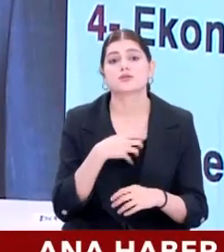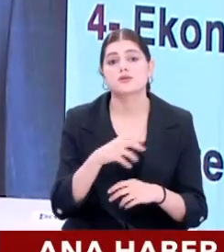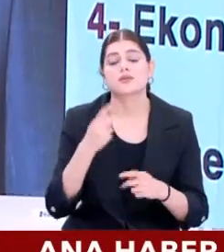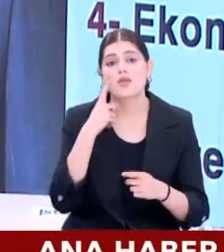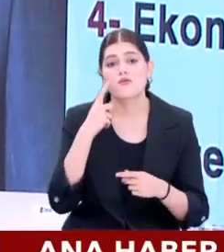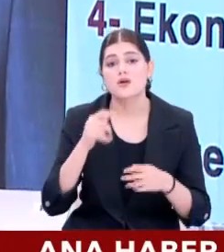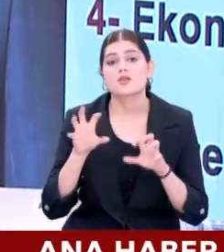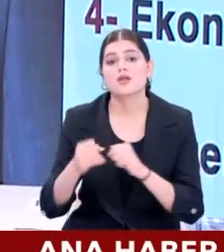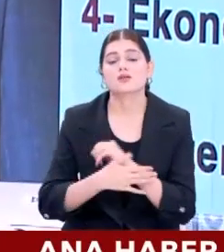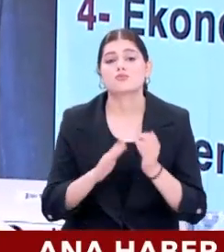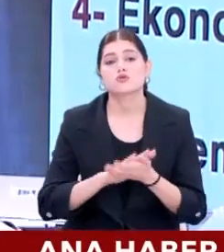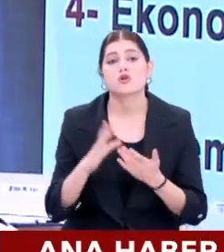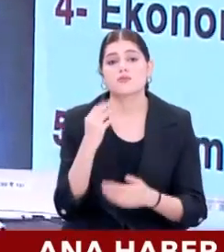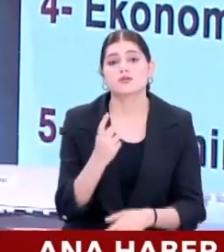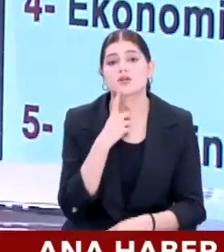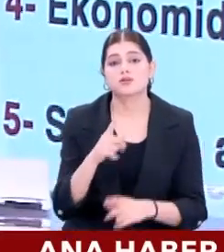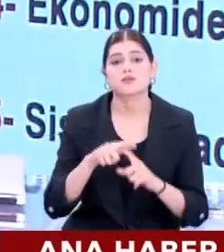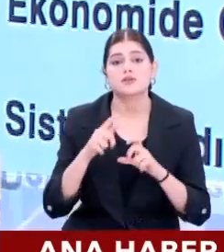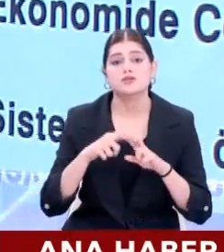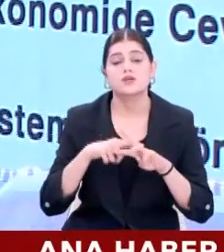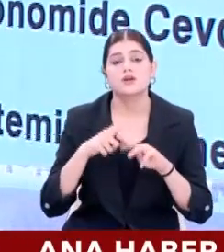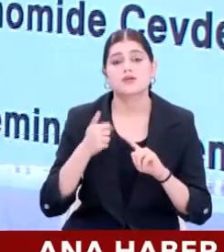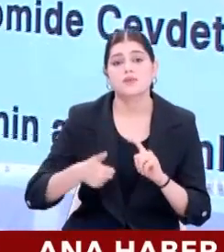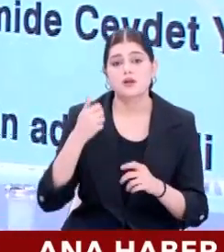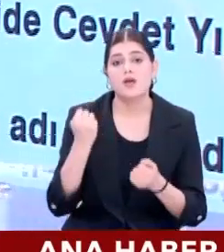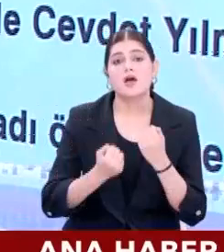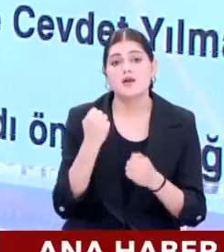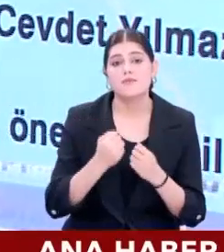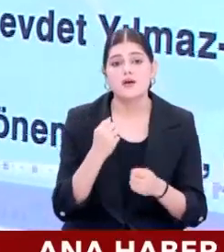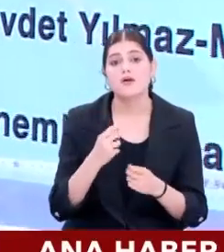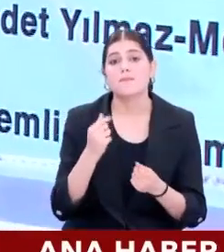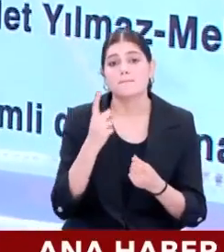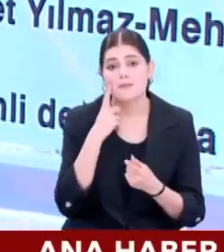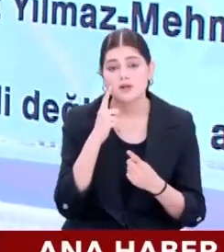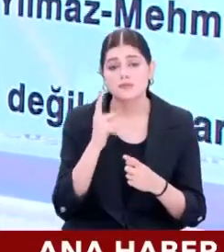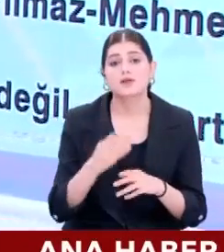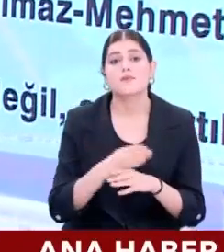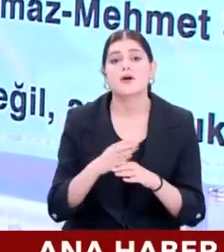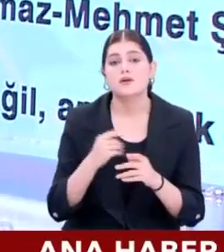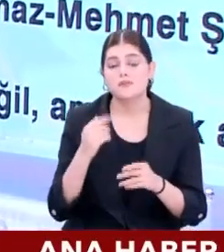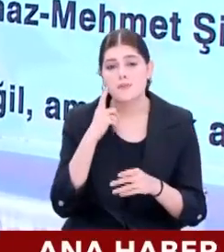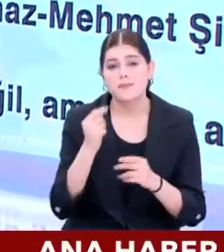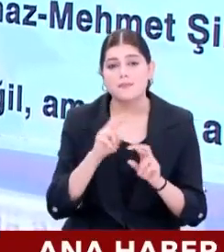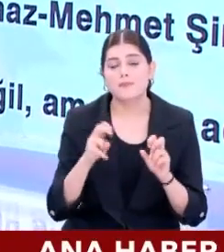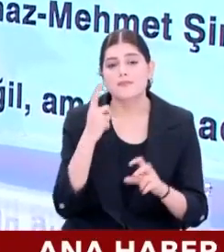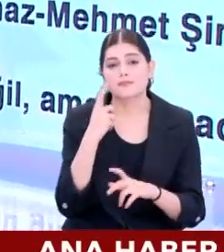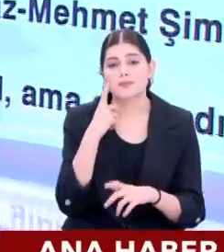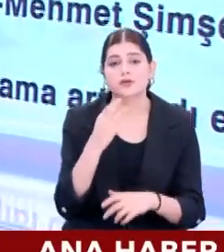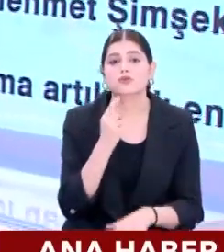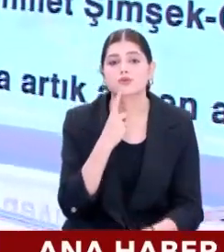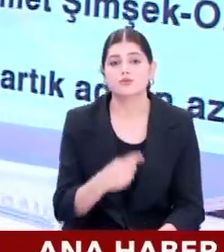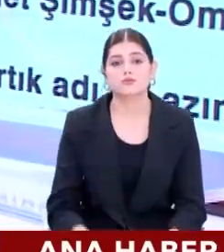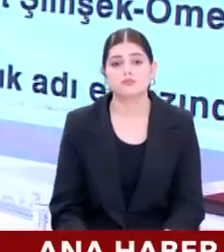tarafından gerekiyor o yüzden Ticaret Bakanı hem otomobil piyasasına baktı hem Market piyasasına bakıyor diğer bütün konulara odaklanacak